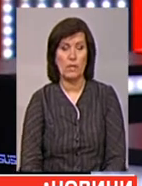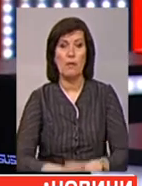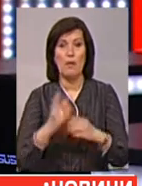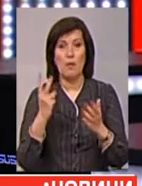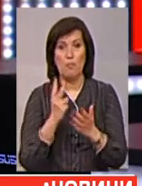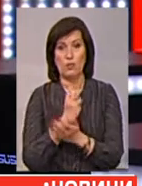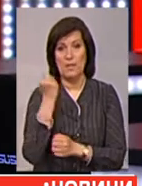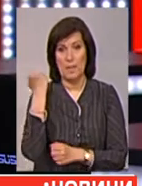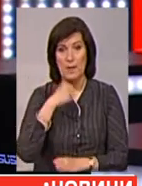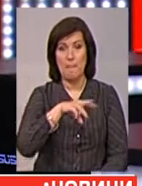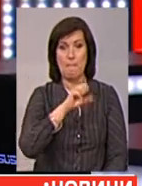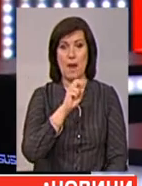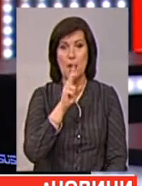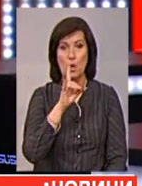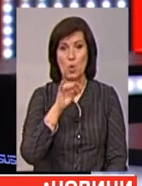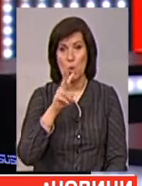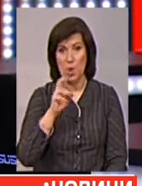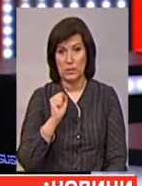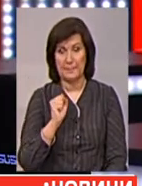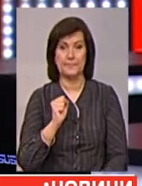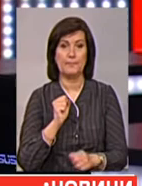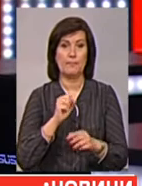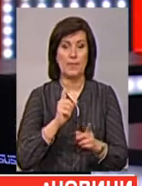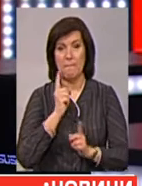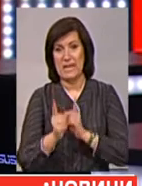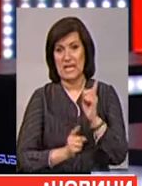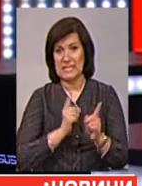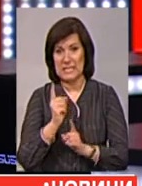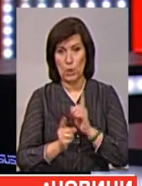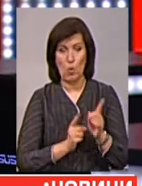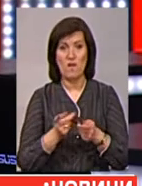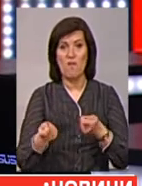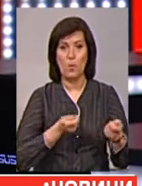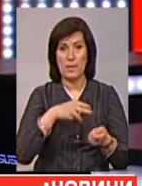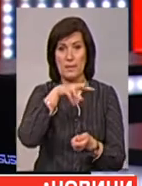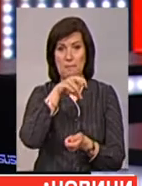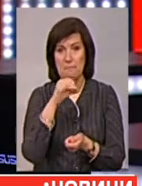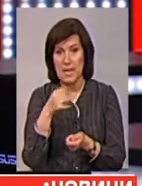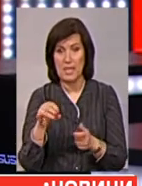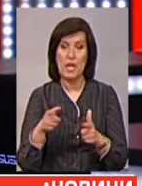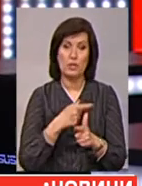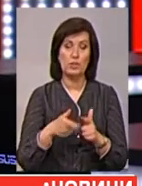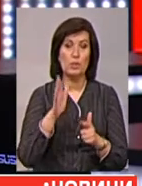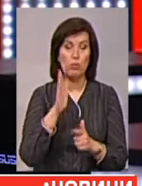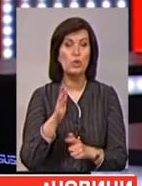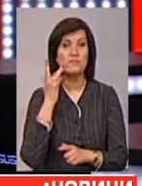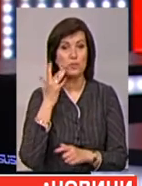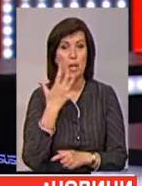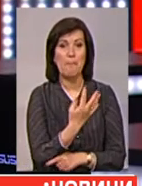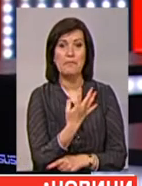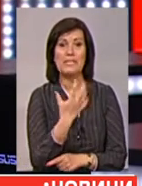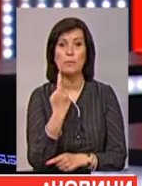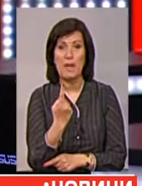Подвійна перемога Еммануеля Макрона, перестановки в уряді Терези Мей та чи буде у США 51-й штат?